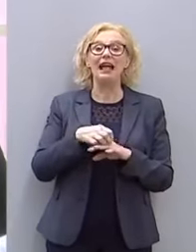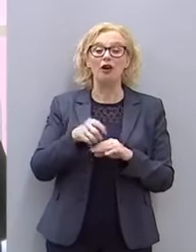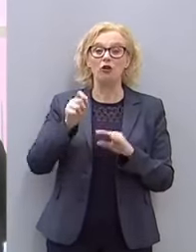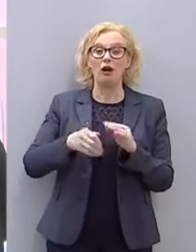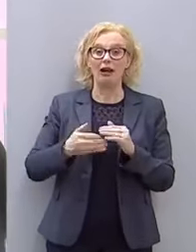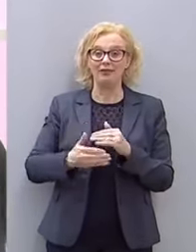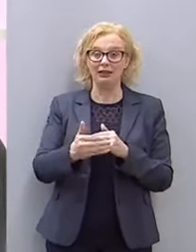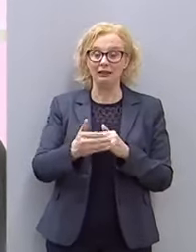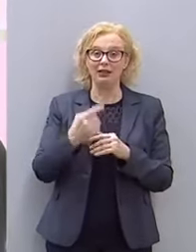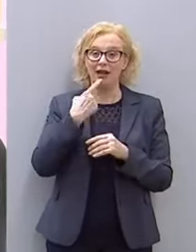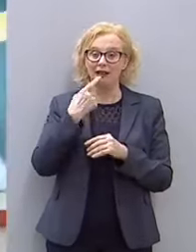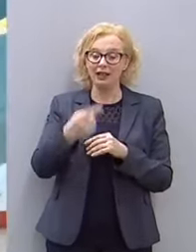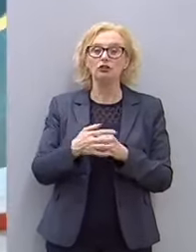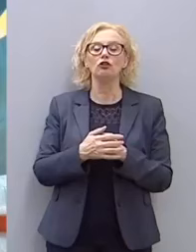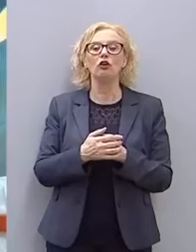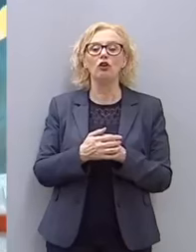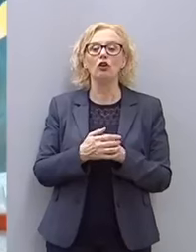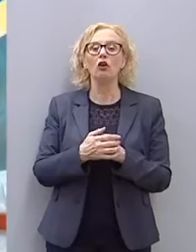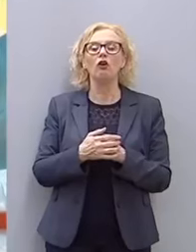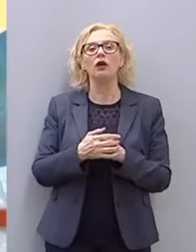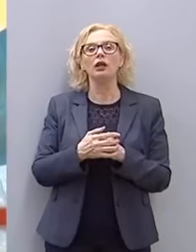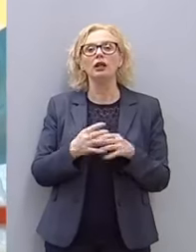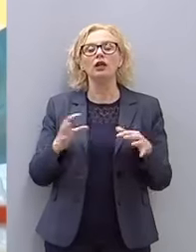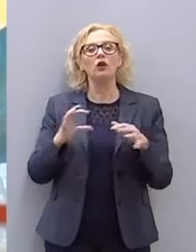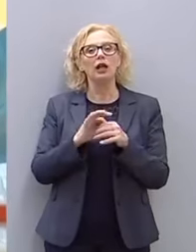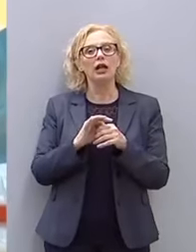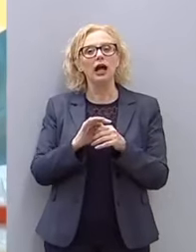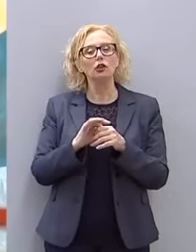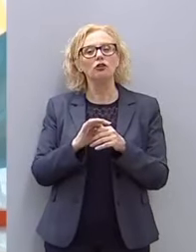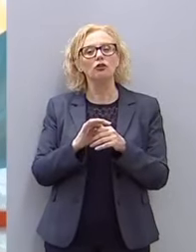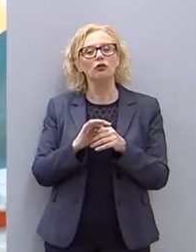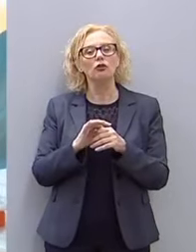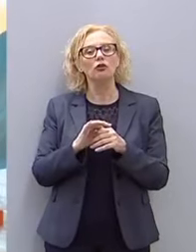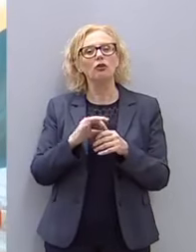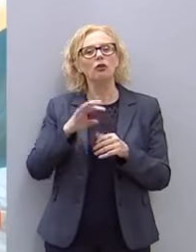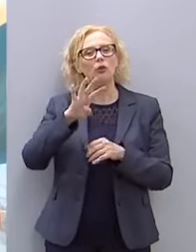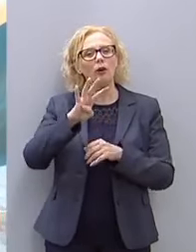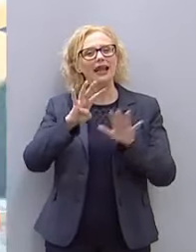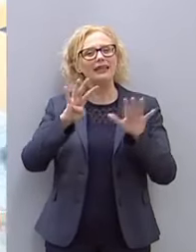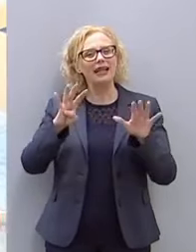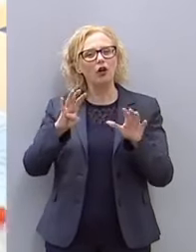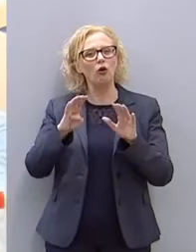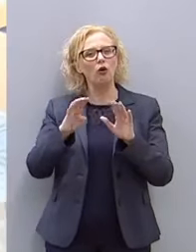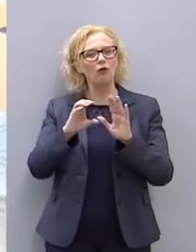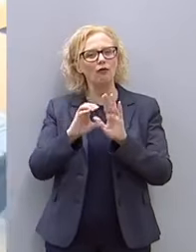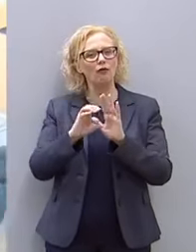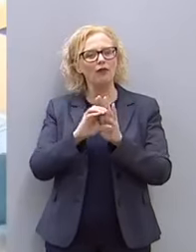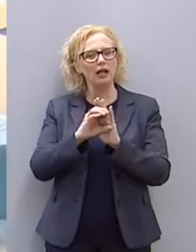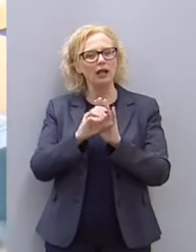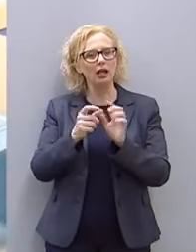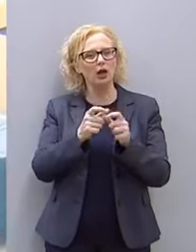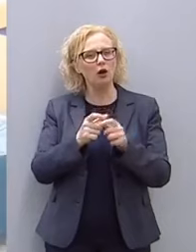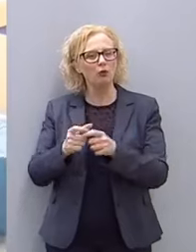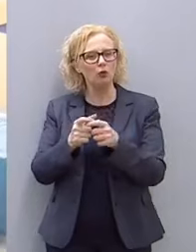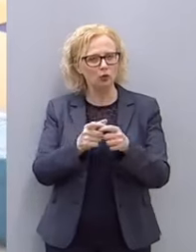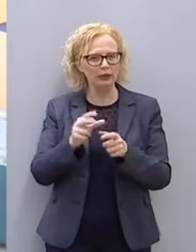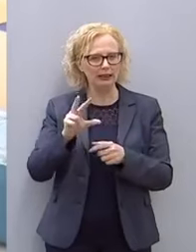detto quali sono i 40 e 49 comuni per cui